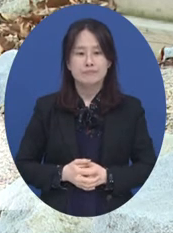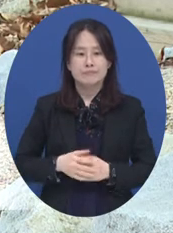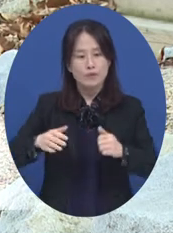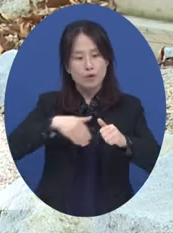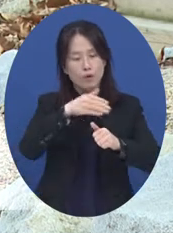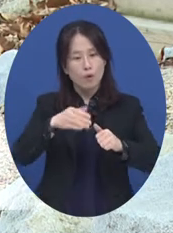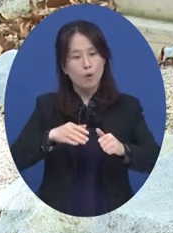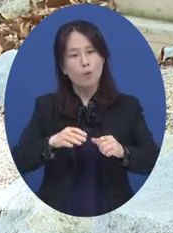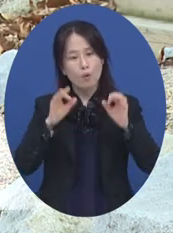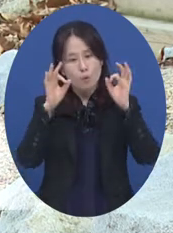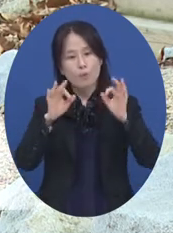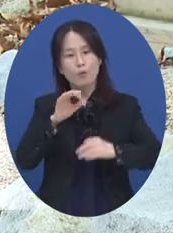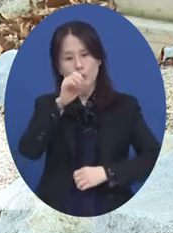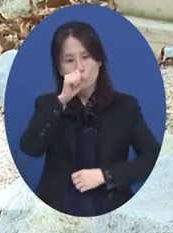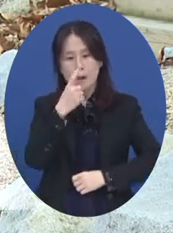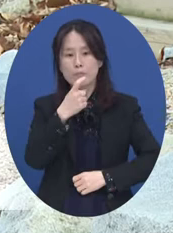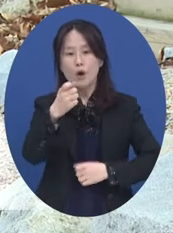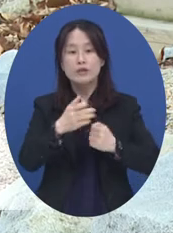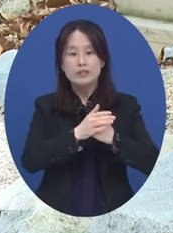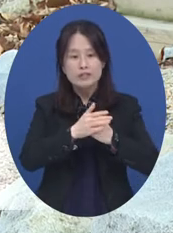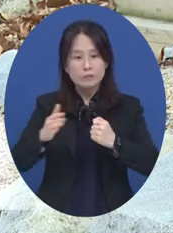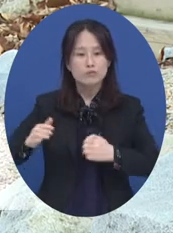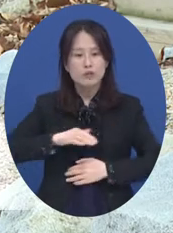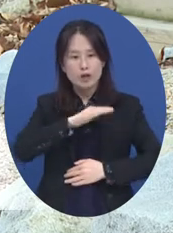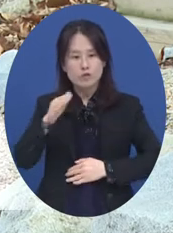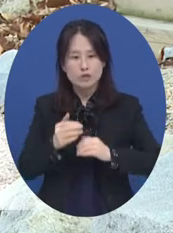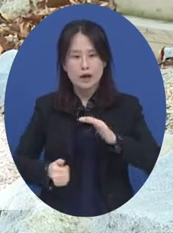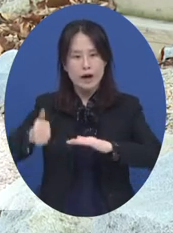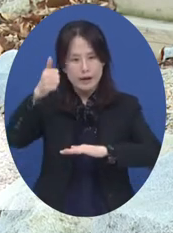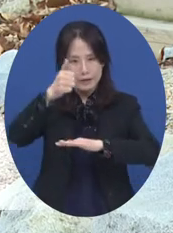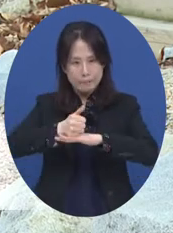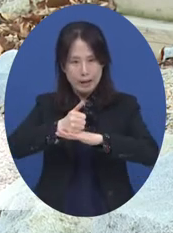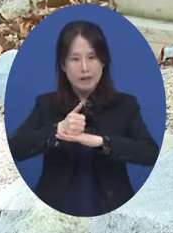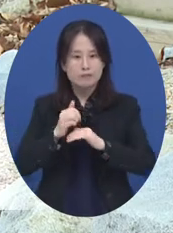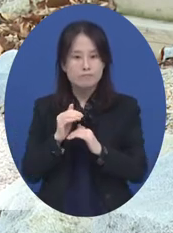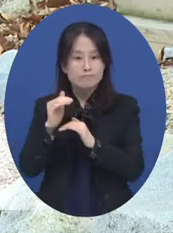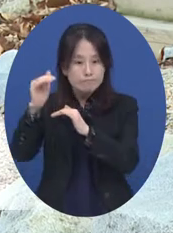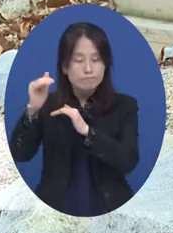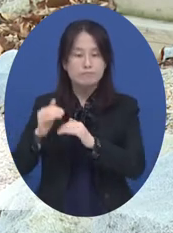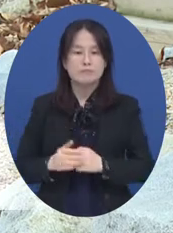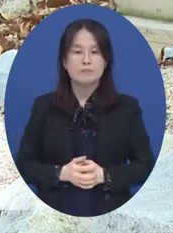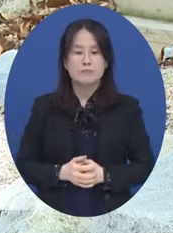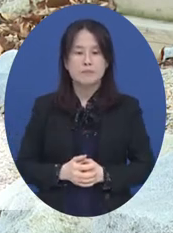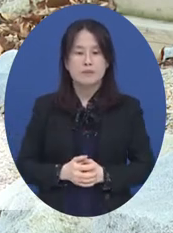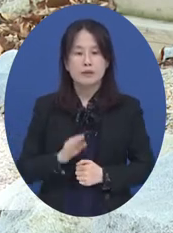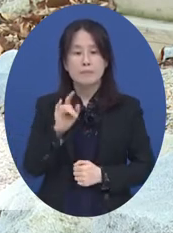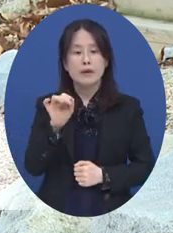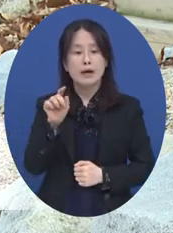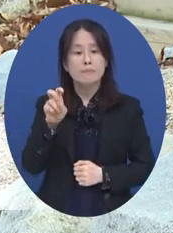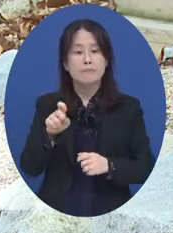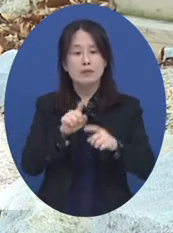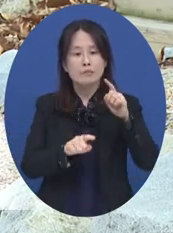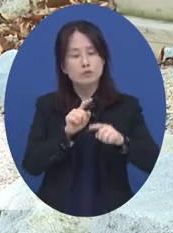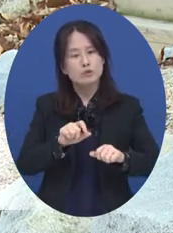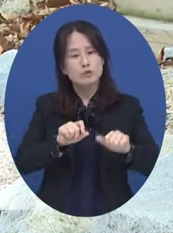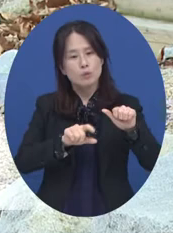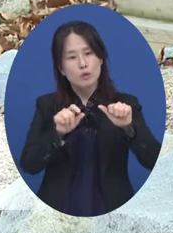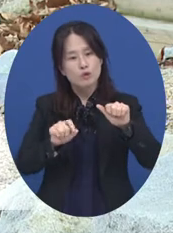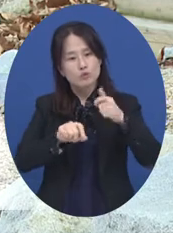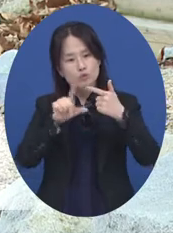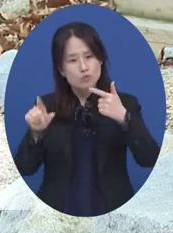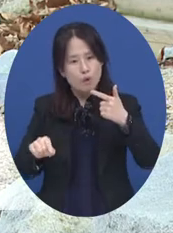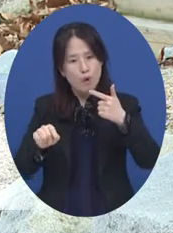가치가 이제 있을 것이라고 저희도 판단해서 이제 상품 성도인 개발을 추진하고 있는데 대함 나무 같은 경우엔 1 올해 2월쯤